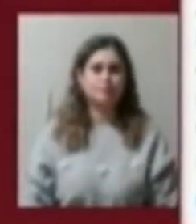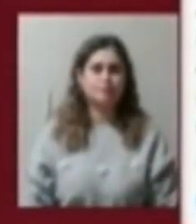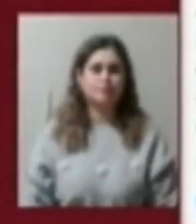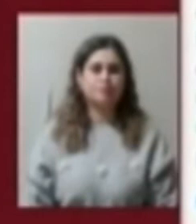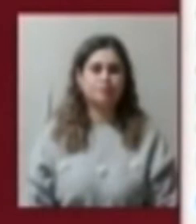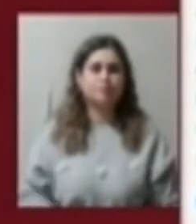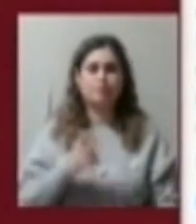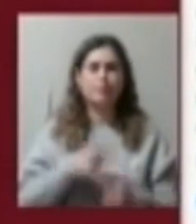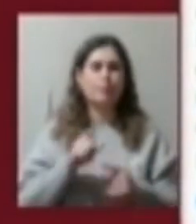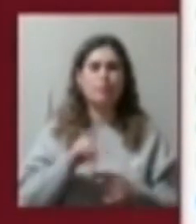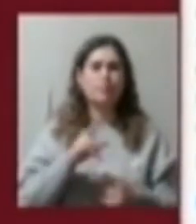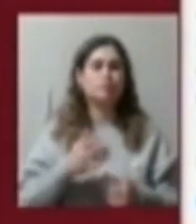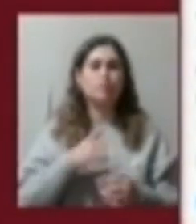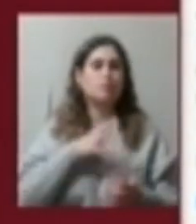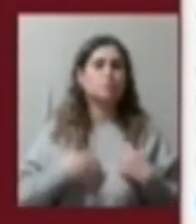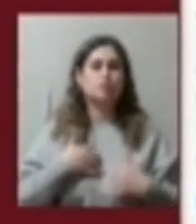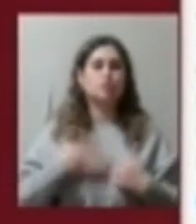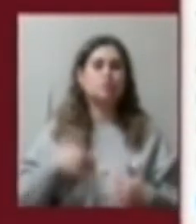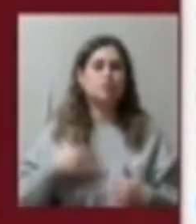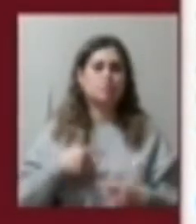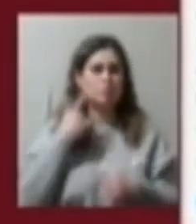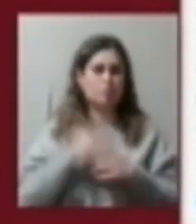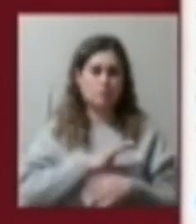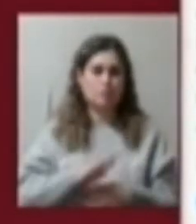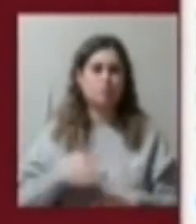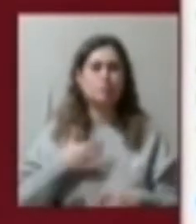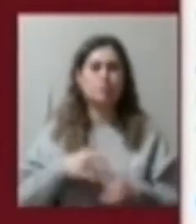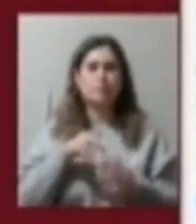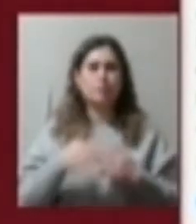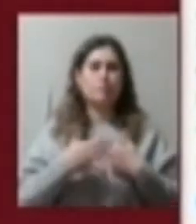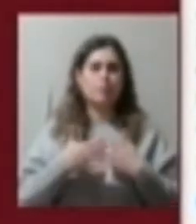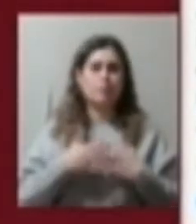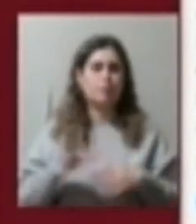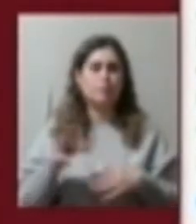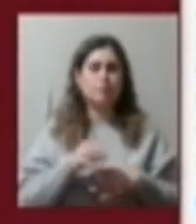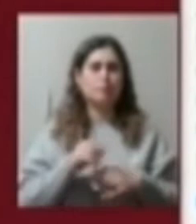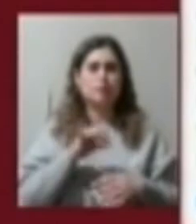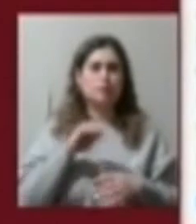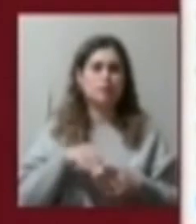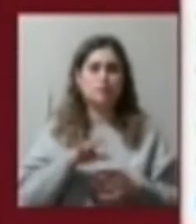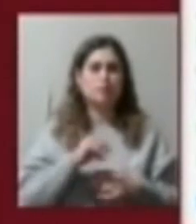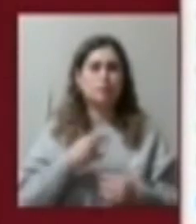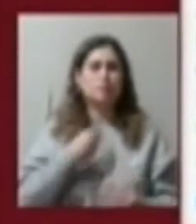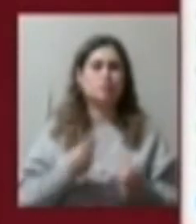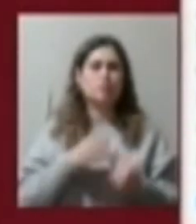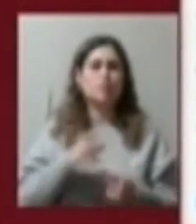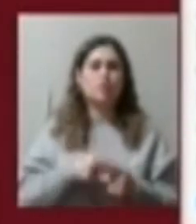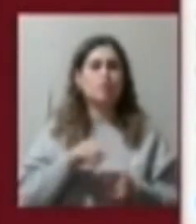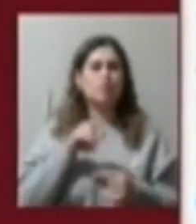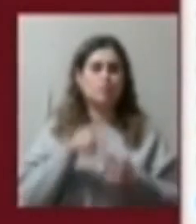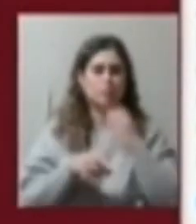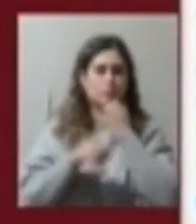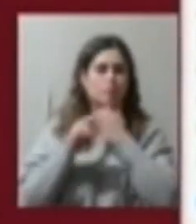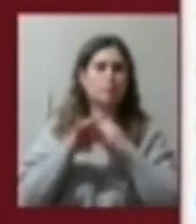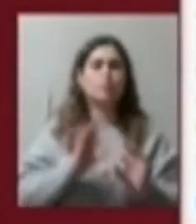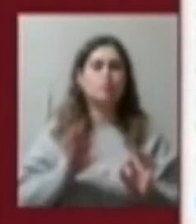Що їм так припекло, я не можу зрозуміти. Над вхідними дверима висів дріт. Мер жартував, чи не для нього. Пояснили,